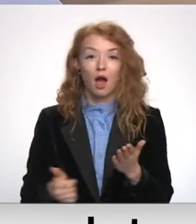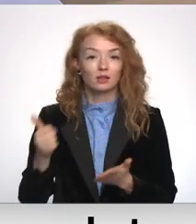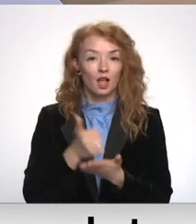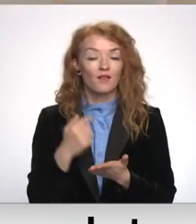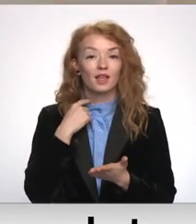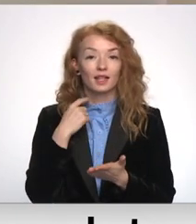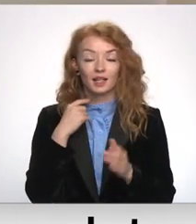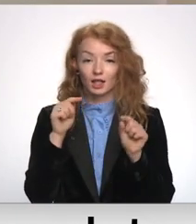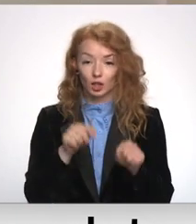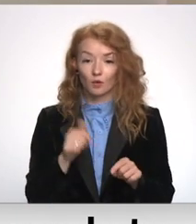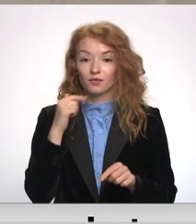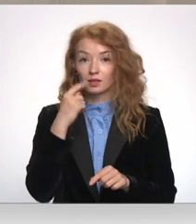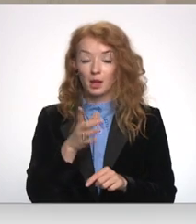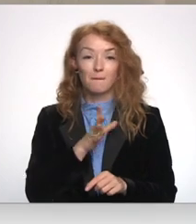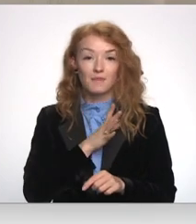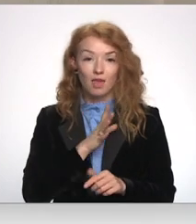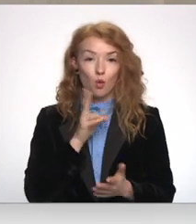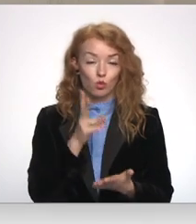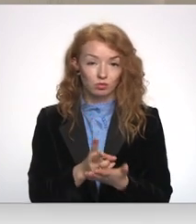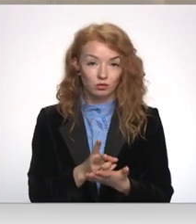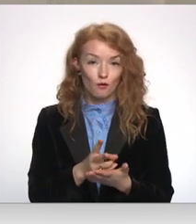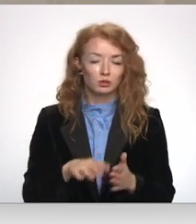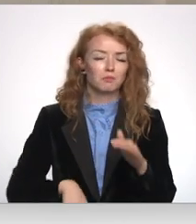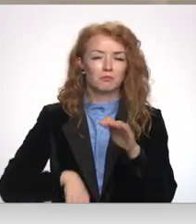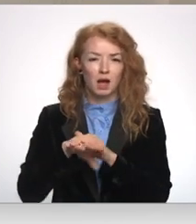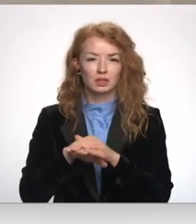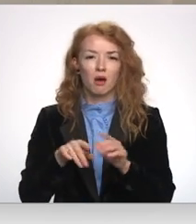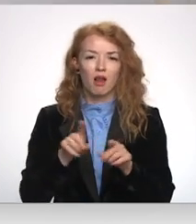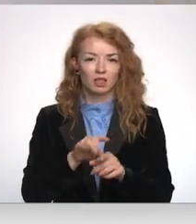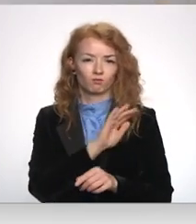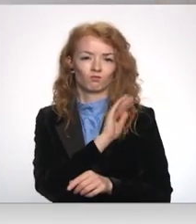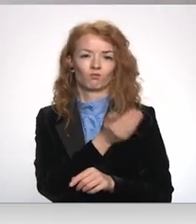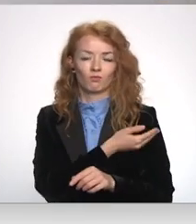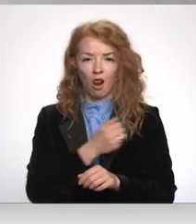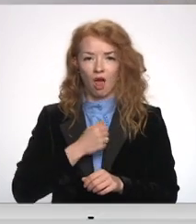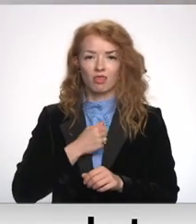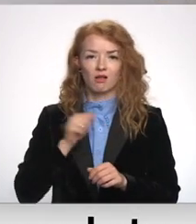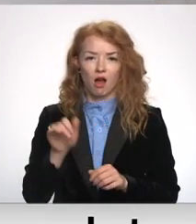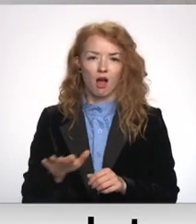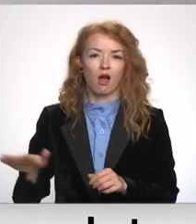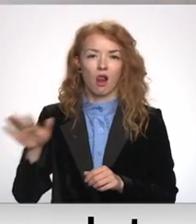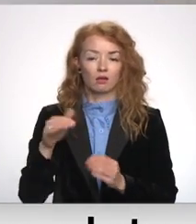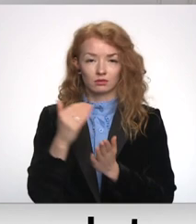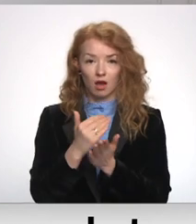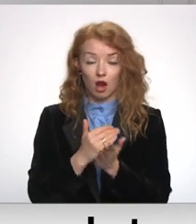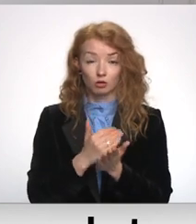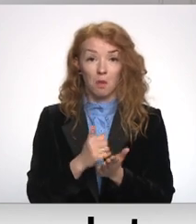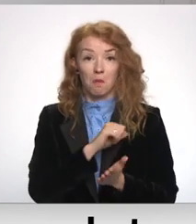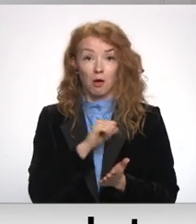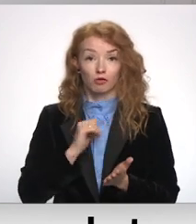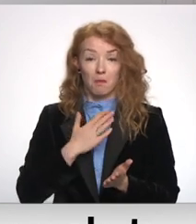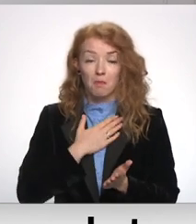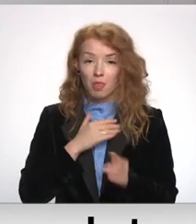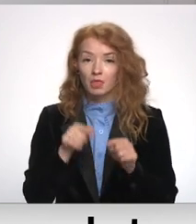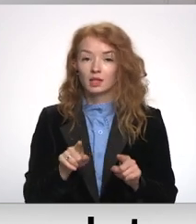Rīgu. Bija uzdevums maksimāli stiprināt arī Latgales sarakstu. Priekš manis personīgi tas ir liels,